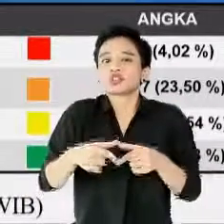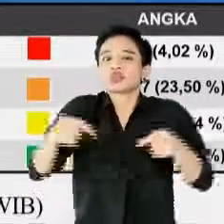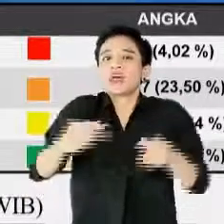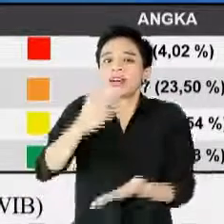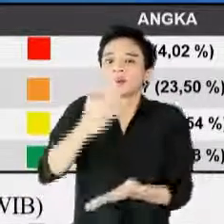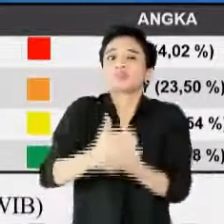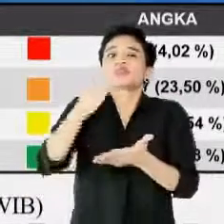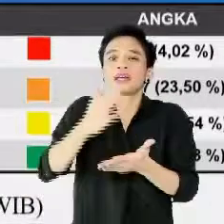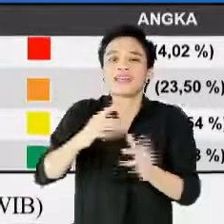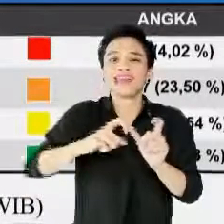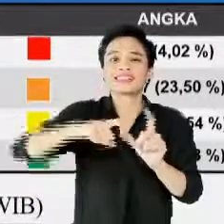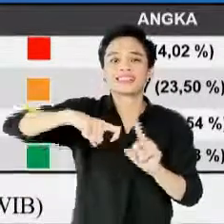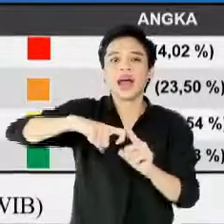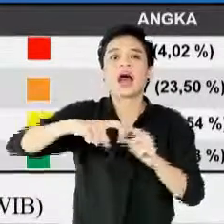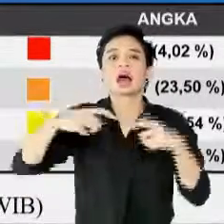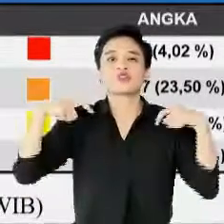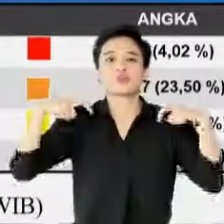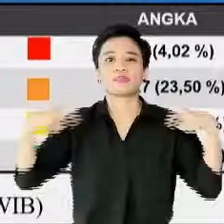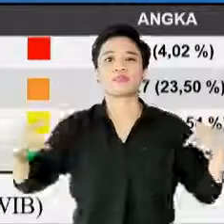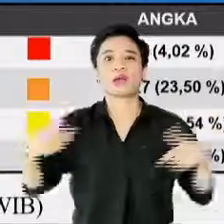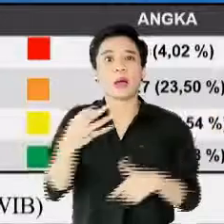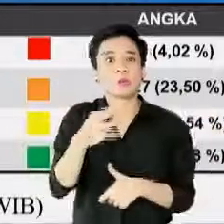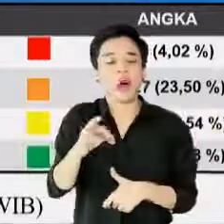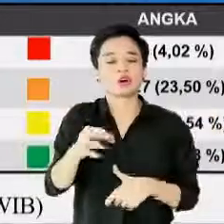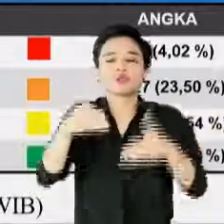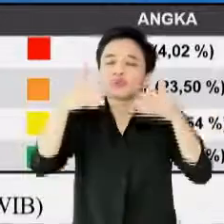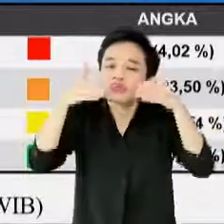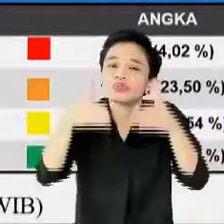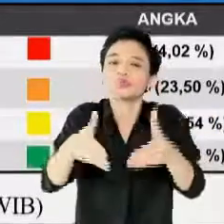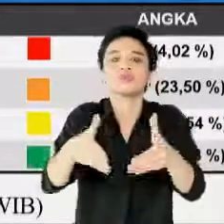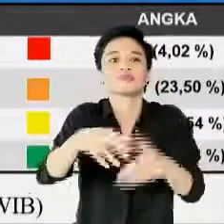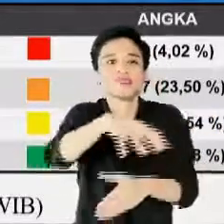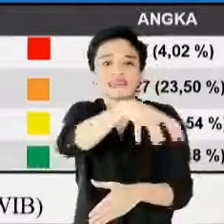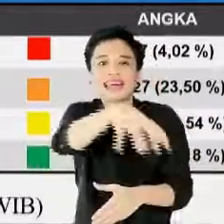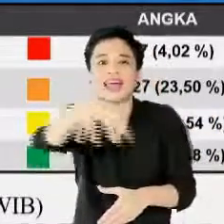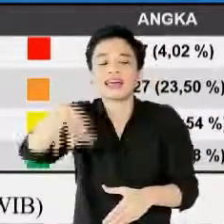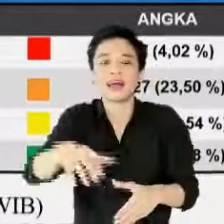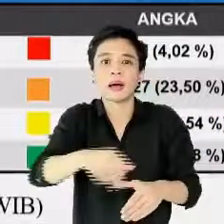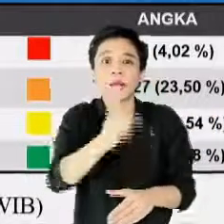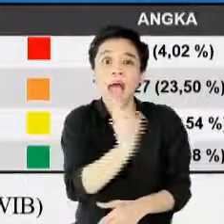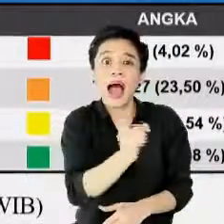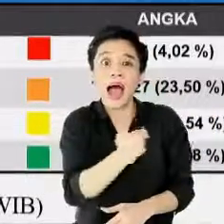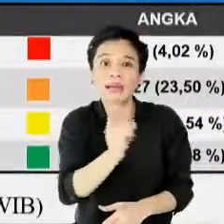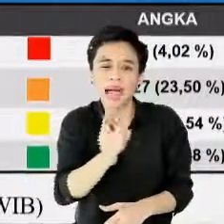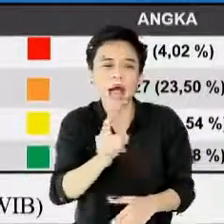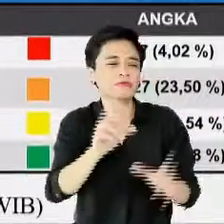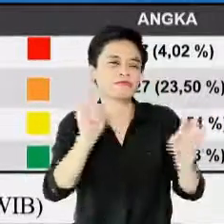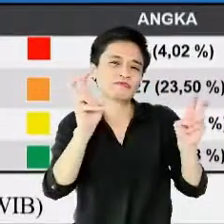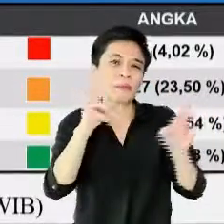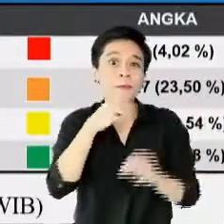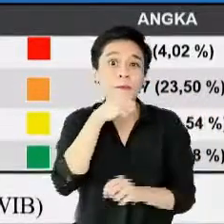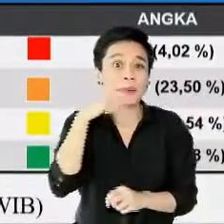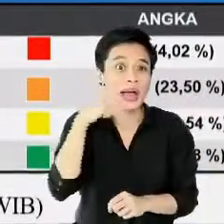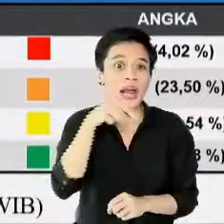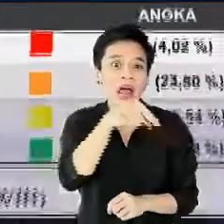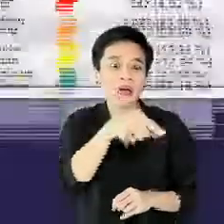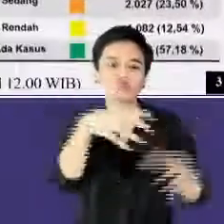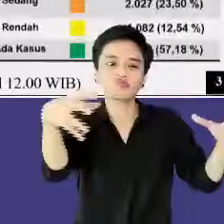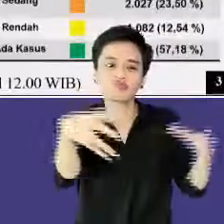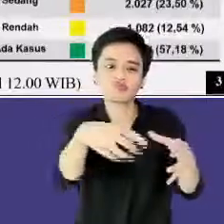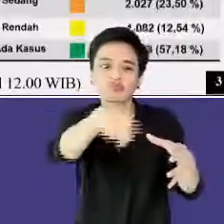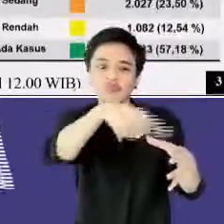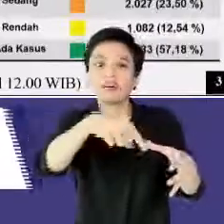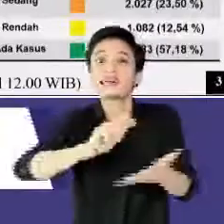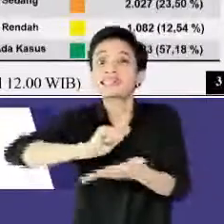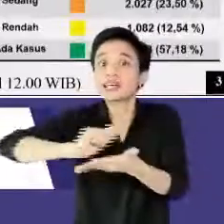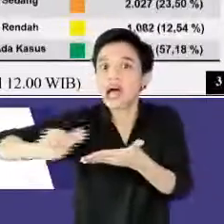kami keluarkan SK gubernur yang baru khusus untuk daerah-daerah merah kita sepakat kami vulcan table.com